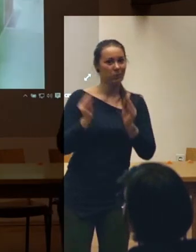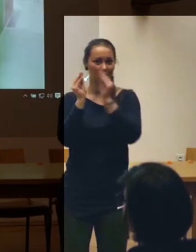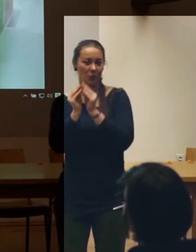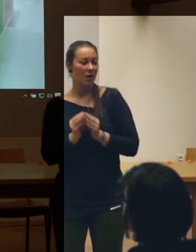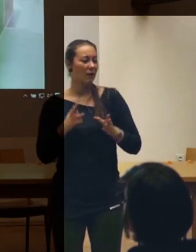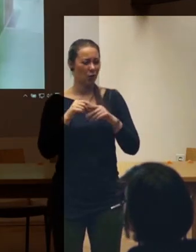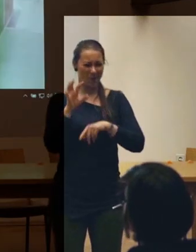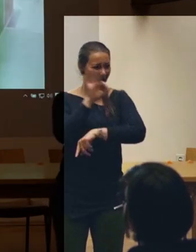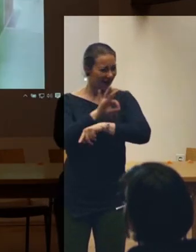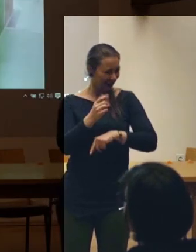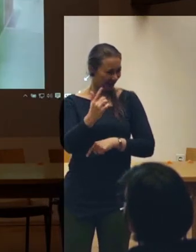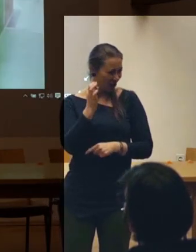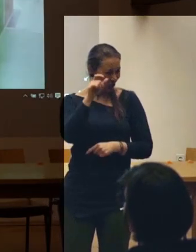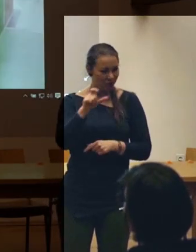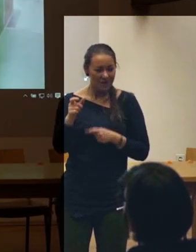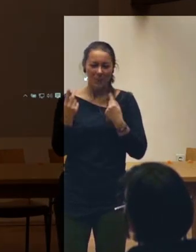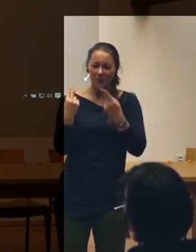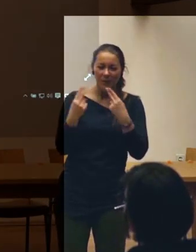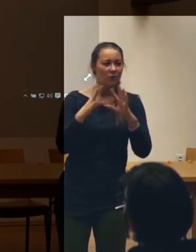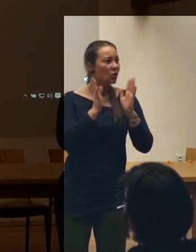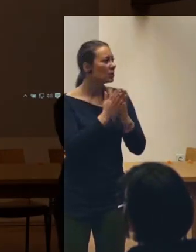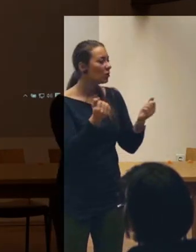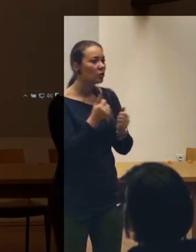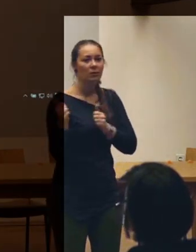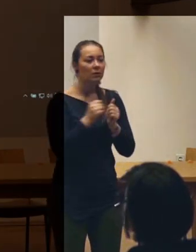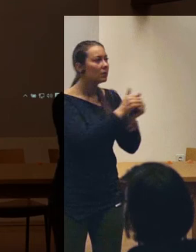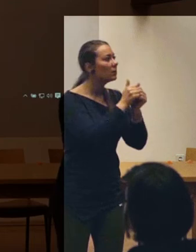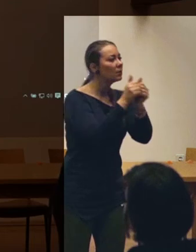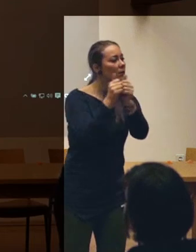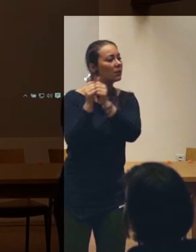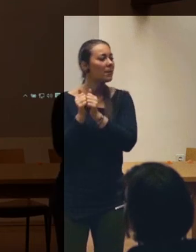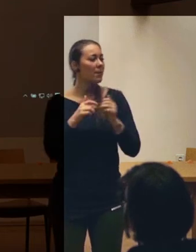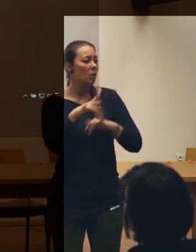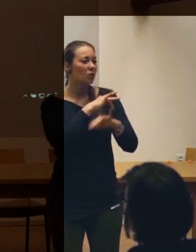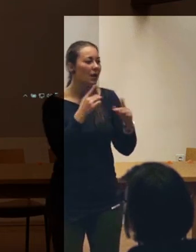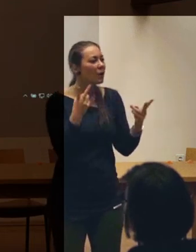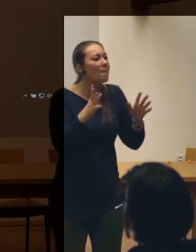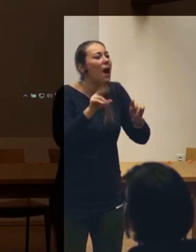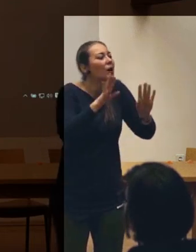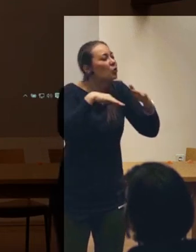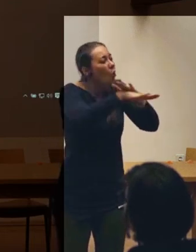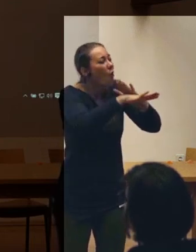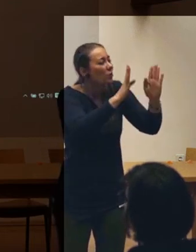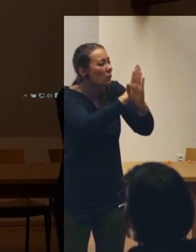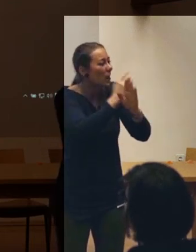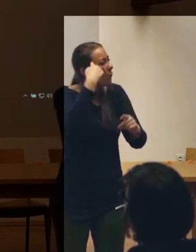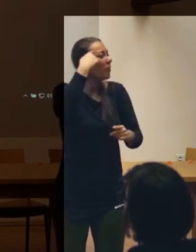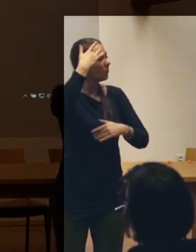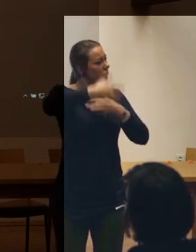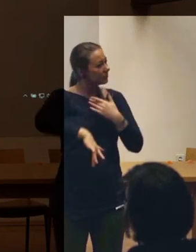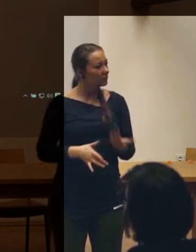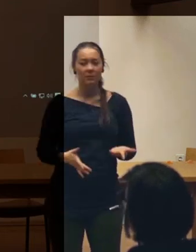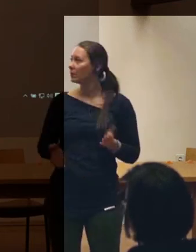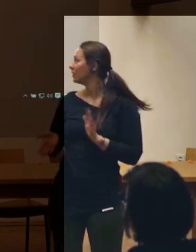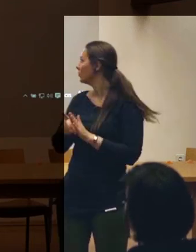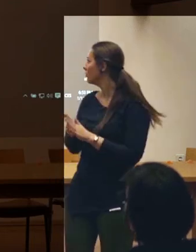veškeré veci, ktoré sa v tom priestore diali a ktoré v tom priestore boli skryté. Tuto napríklad tento zoznam, ktorý vidíte, je